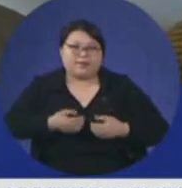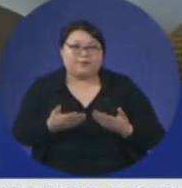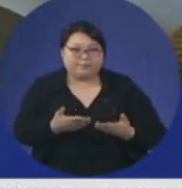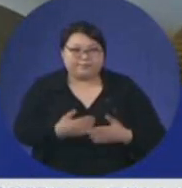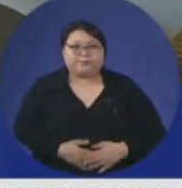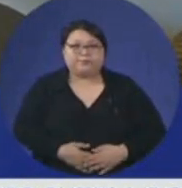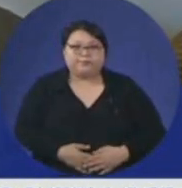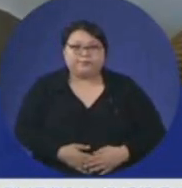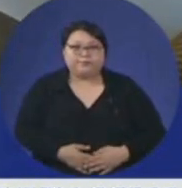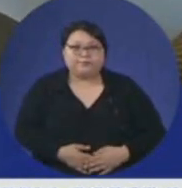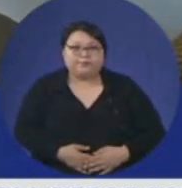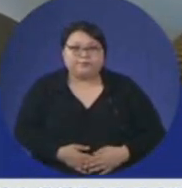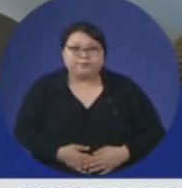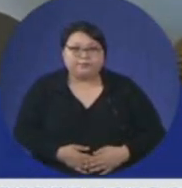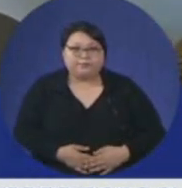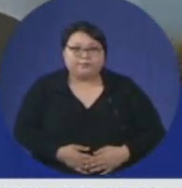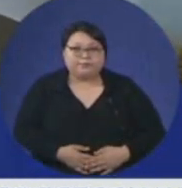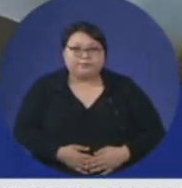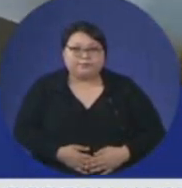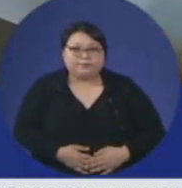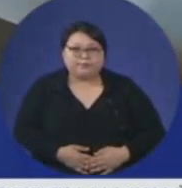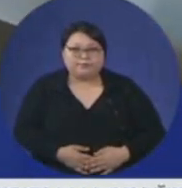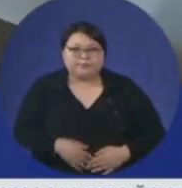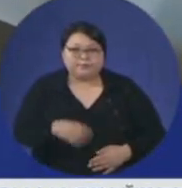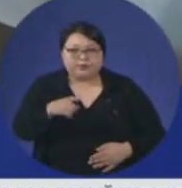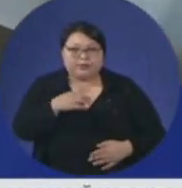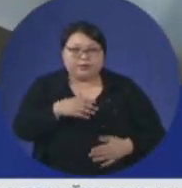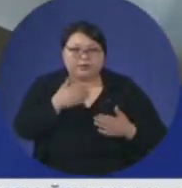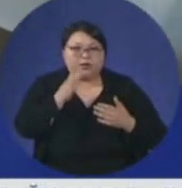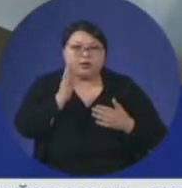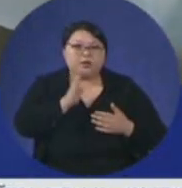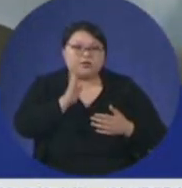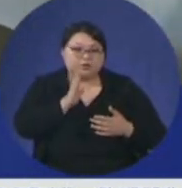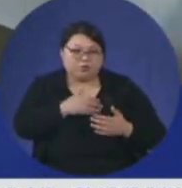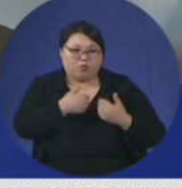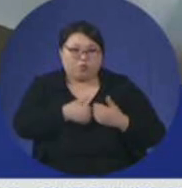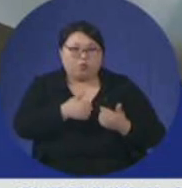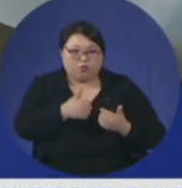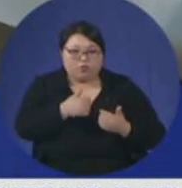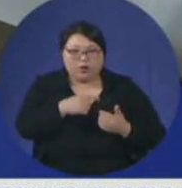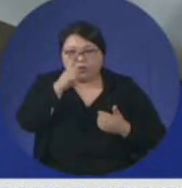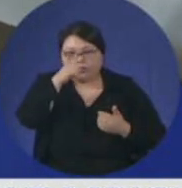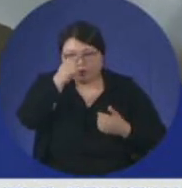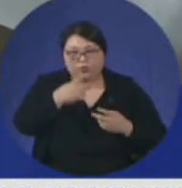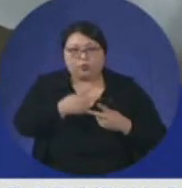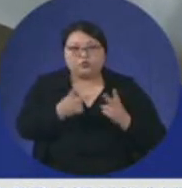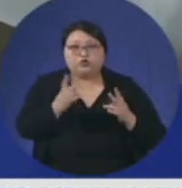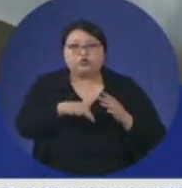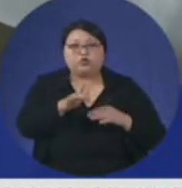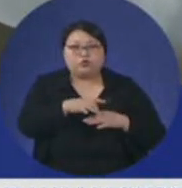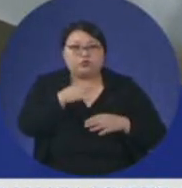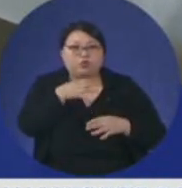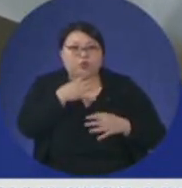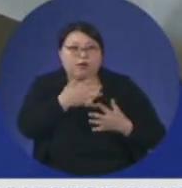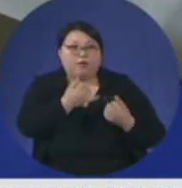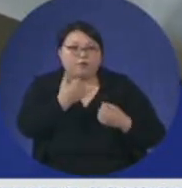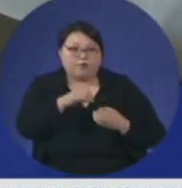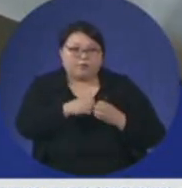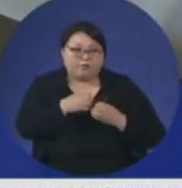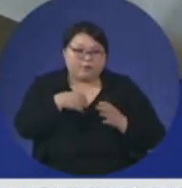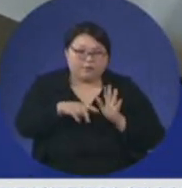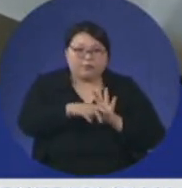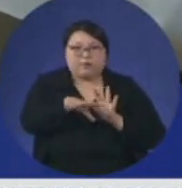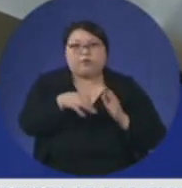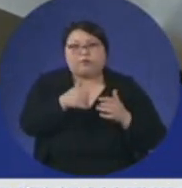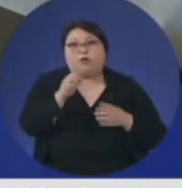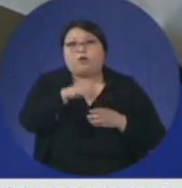Аймгийн эмнэлгүүдээс их хүүхдийн эрүүл мэндийн үндэсний төвөөс одоо зөвлөгөө авдаг ийм тусламжийг бий болгосон. Одоо бид нар